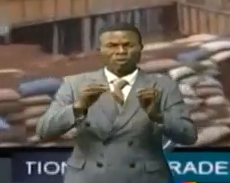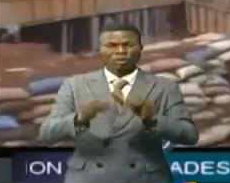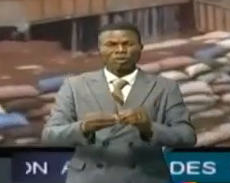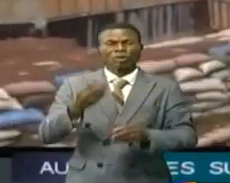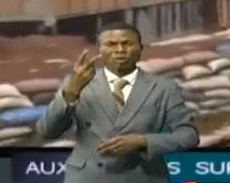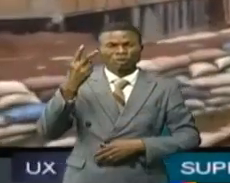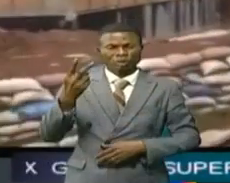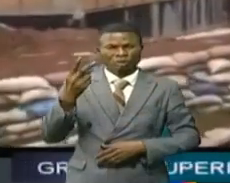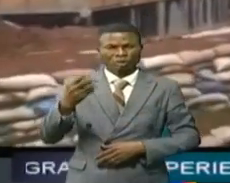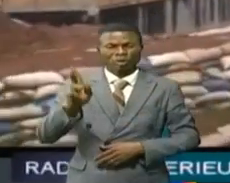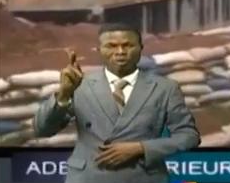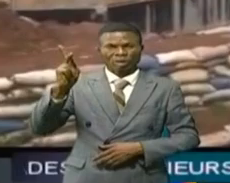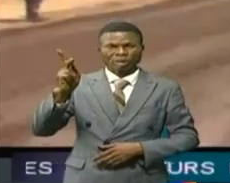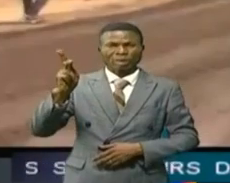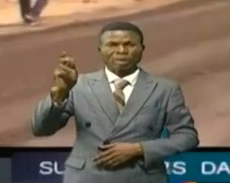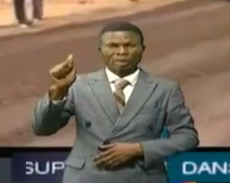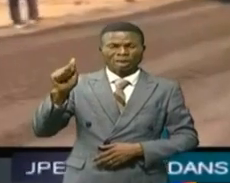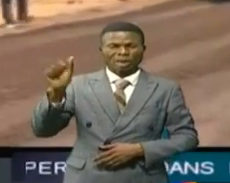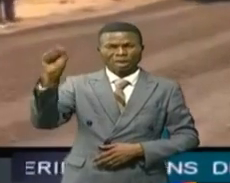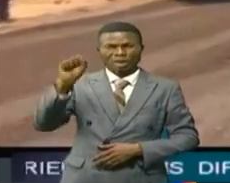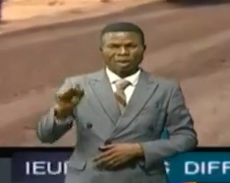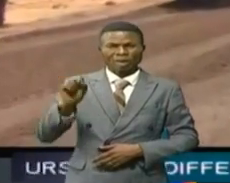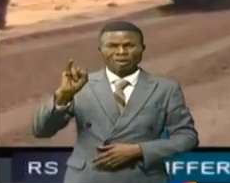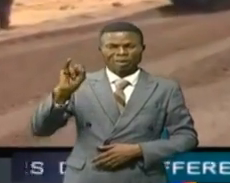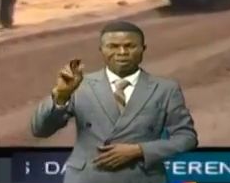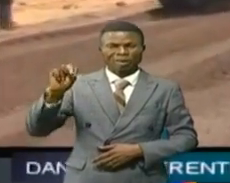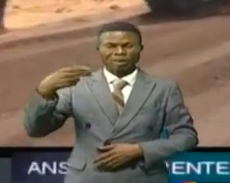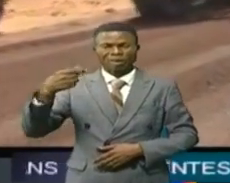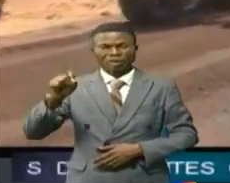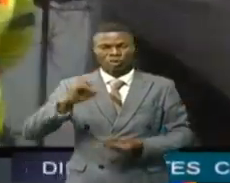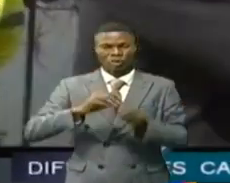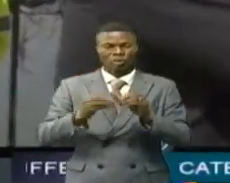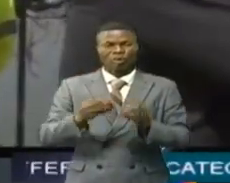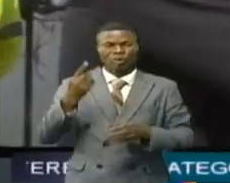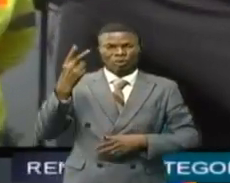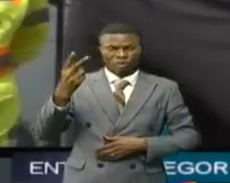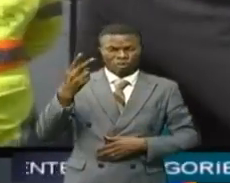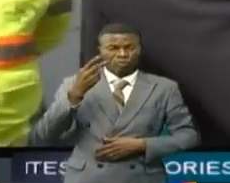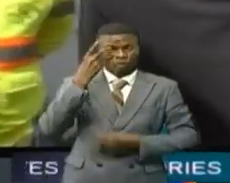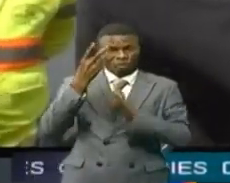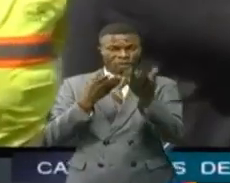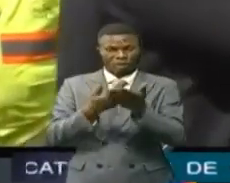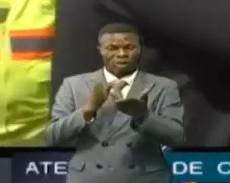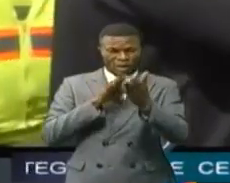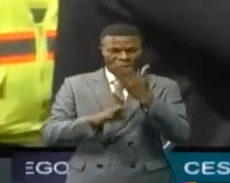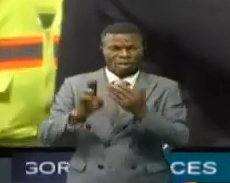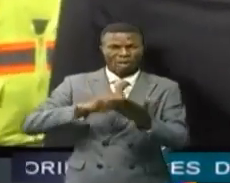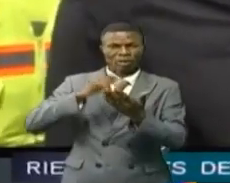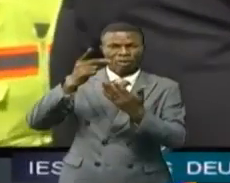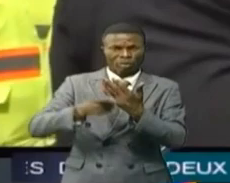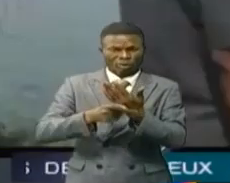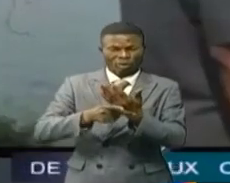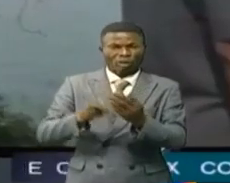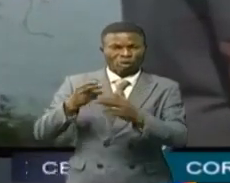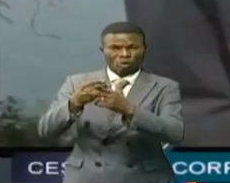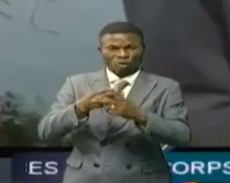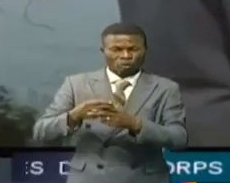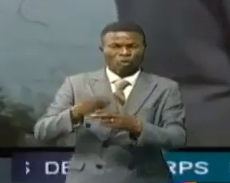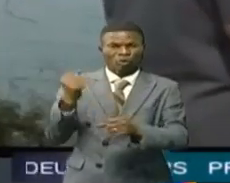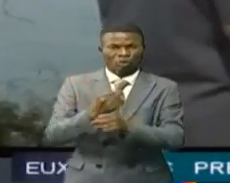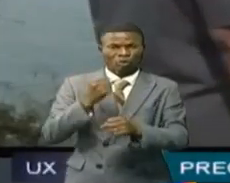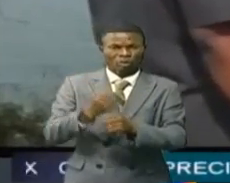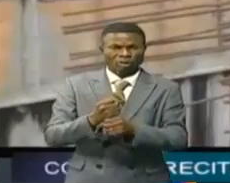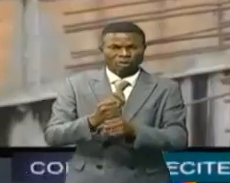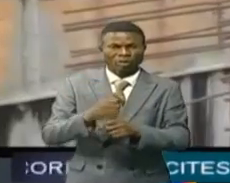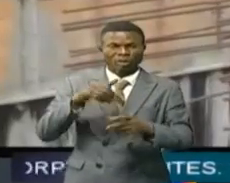routier Kazingo-Amsar sur la route nationale numéro 2. Cette visite s'inscrit dans le cadre de suivi des travaux en